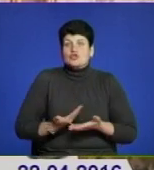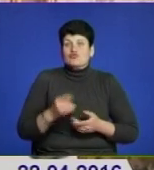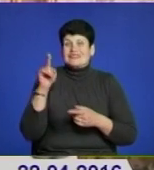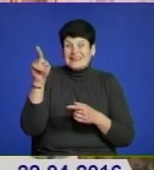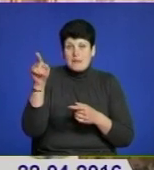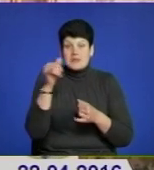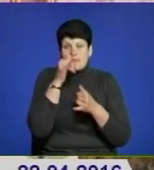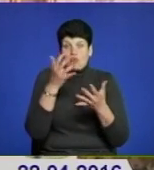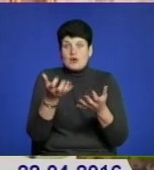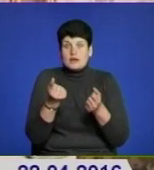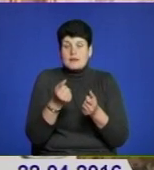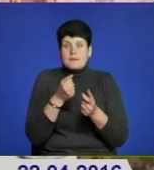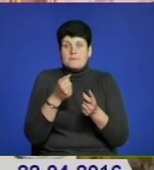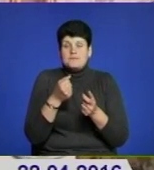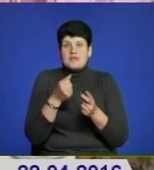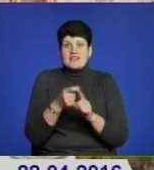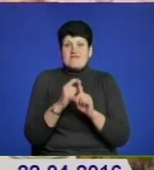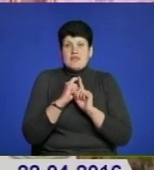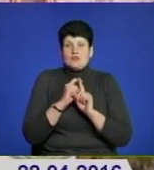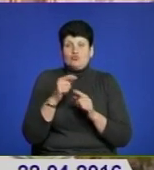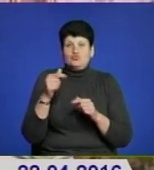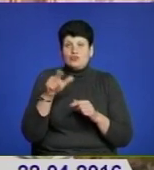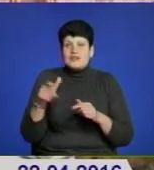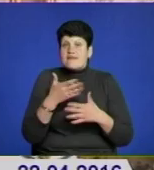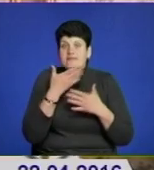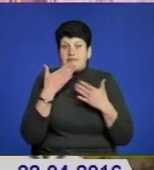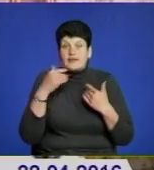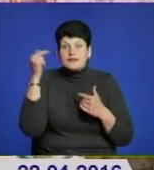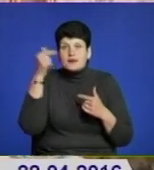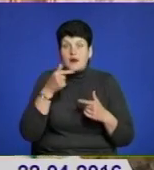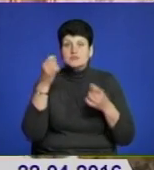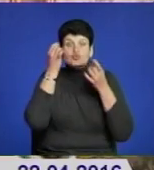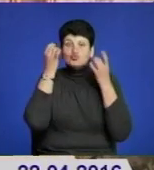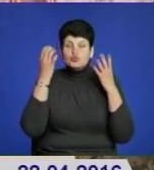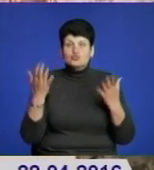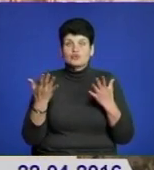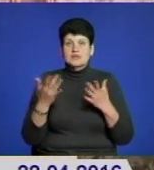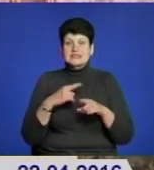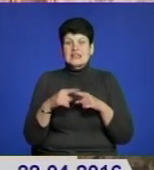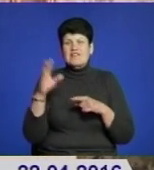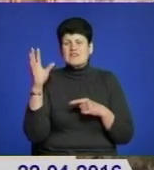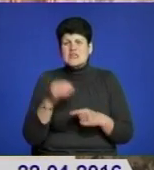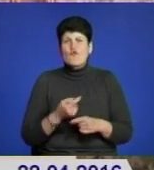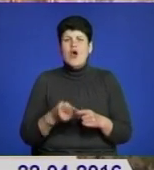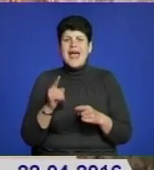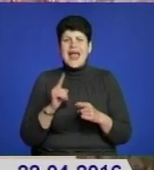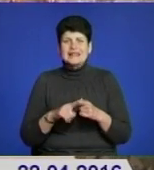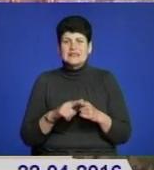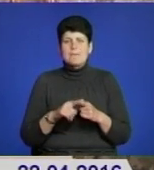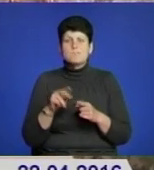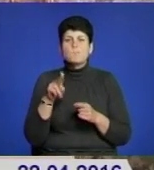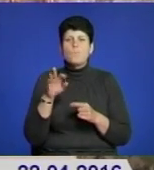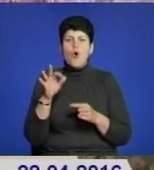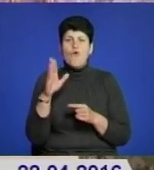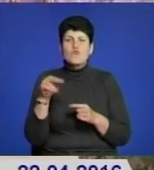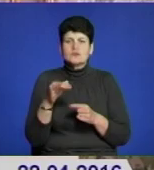у людей отсутствует духовность, отсутствует грамотность, низкий уровень культуры. Скорее всего, это один из поводов, почему вот